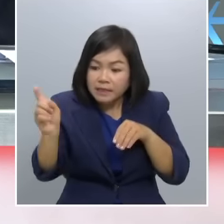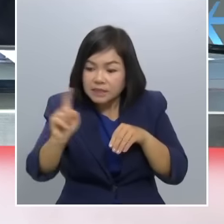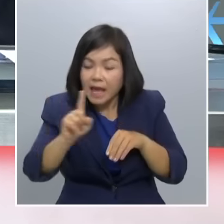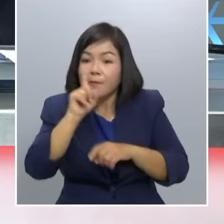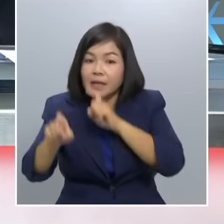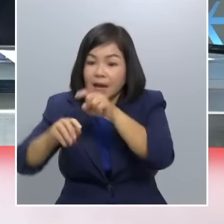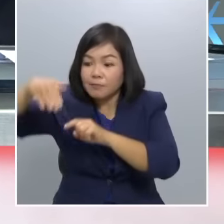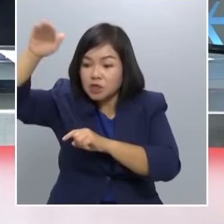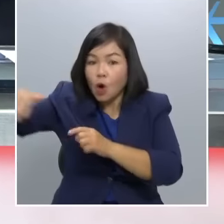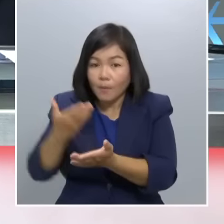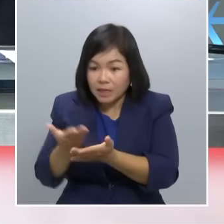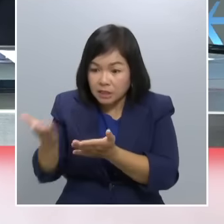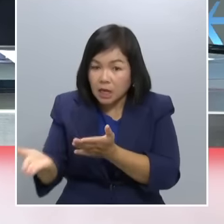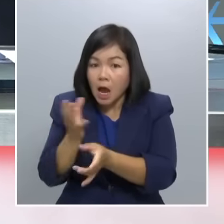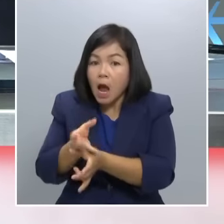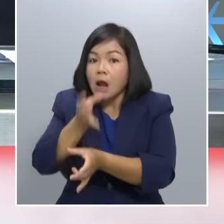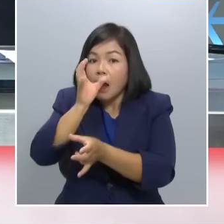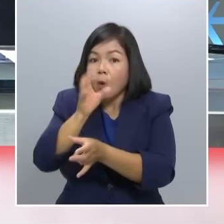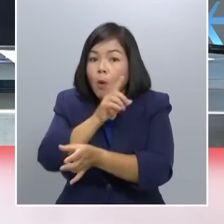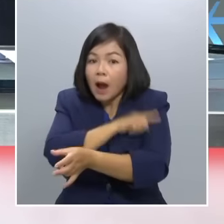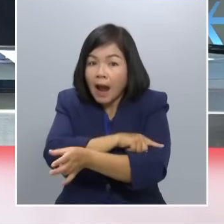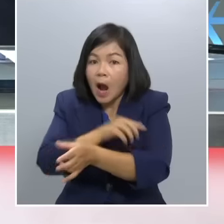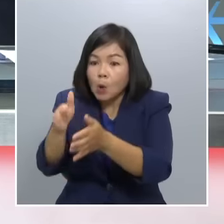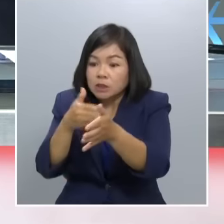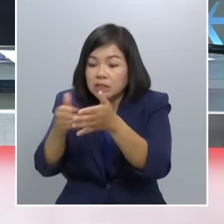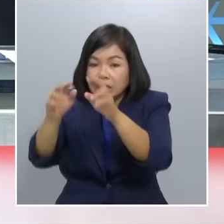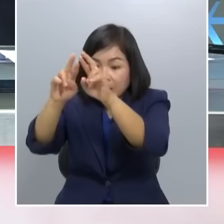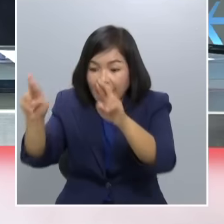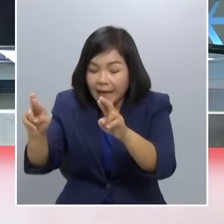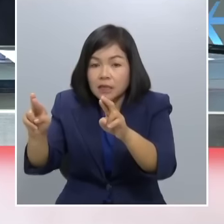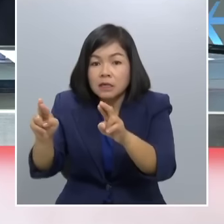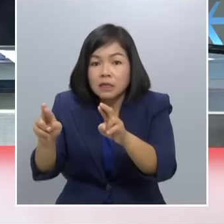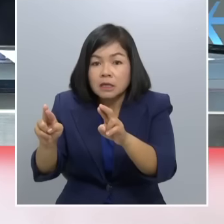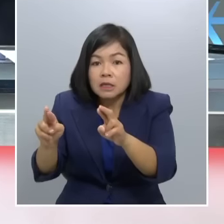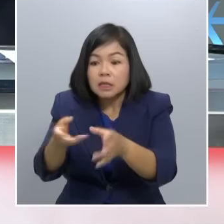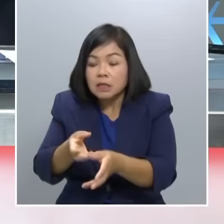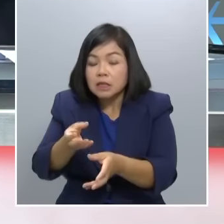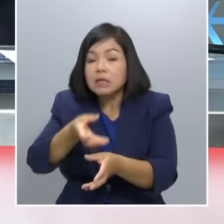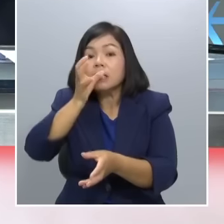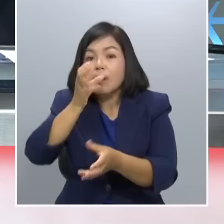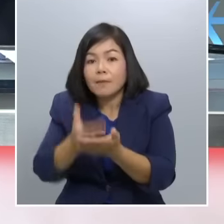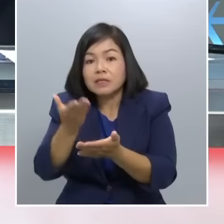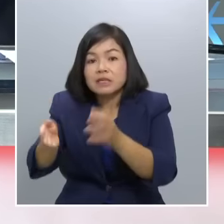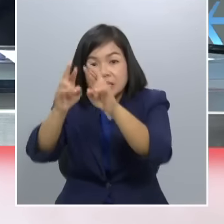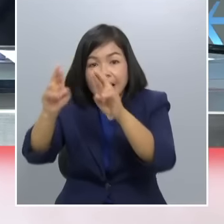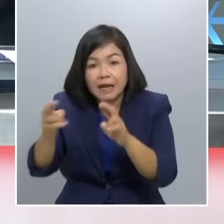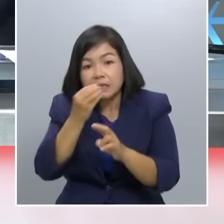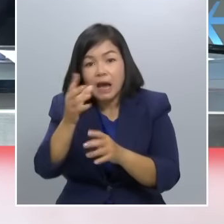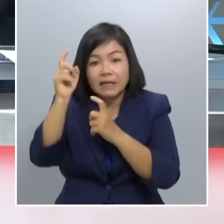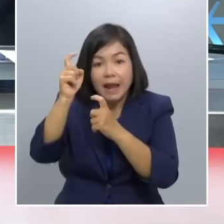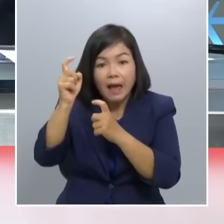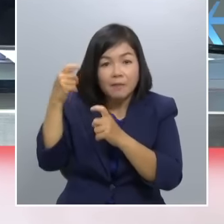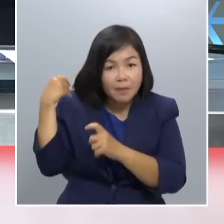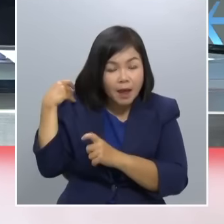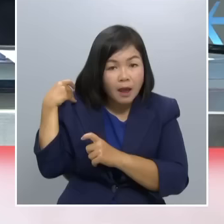ญาติพี่น้องดูนะฮะบางคนเค้าไม่รู้กลัวหรืออะไรก็แล้วแต่หรือไม่รู้เป็นอะไรไปซื้อยากินเดี๋ยวมันอันตรายมี